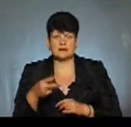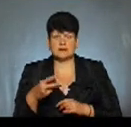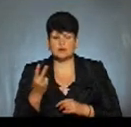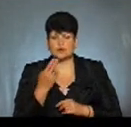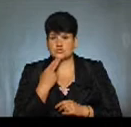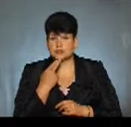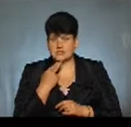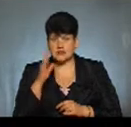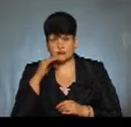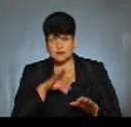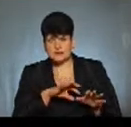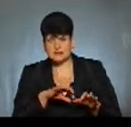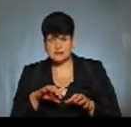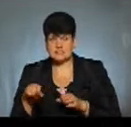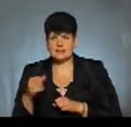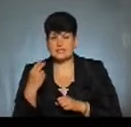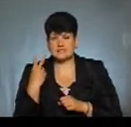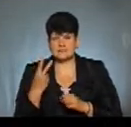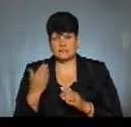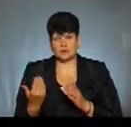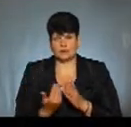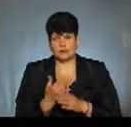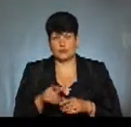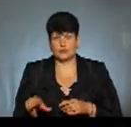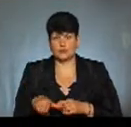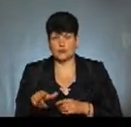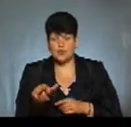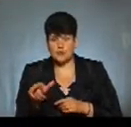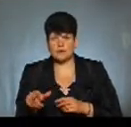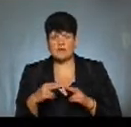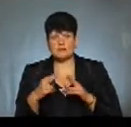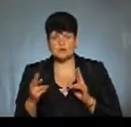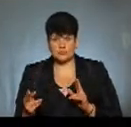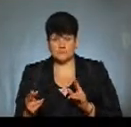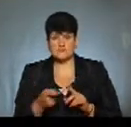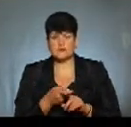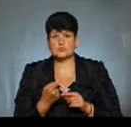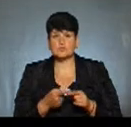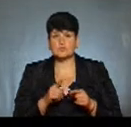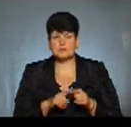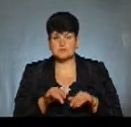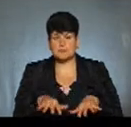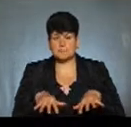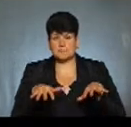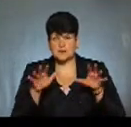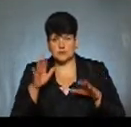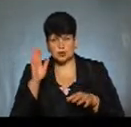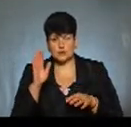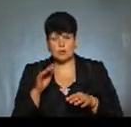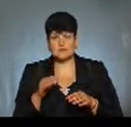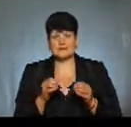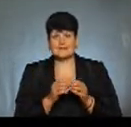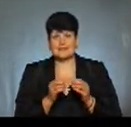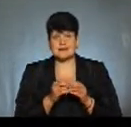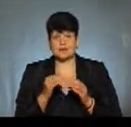вода знесла дві нещодавно відновлені дороги, а також місток у цьому селі. Внаслідок зливи були підтоплені більше 10